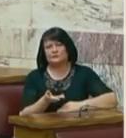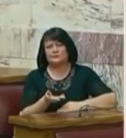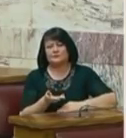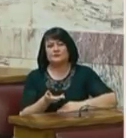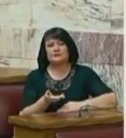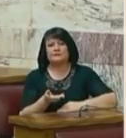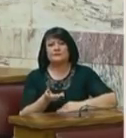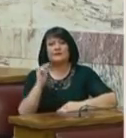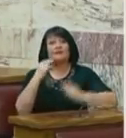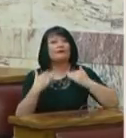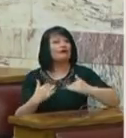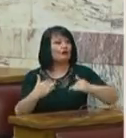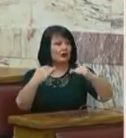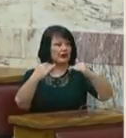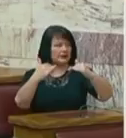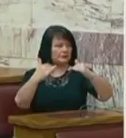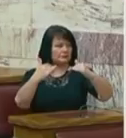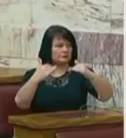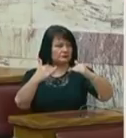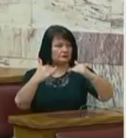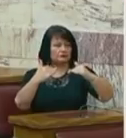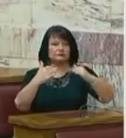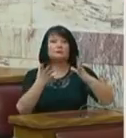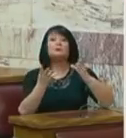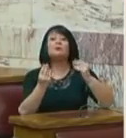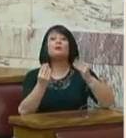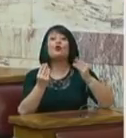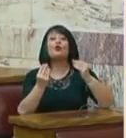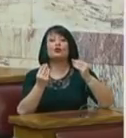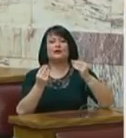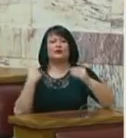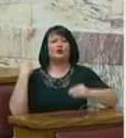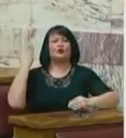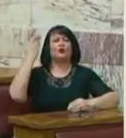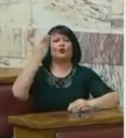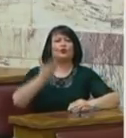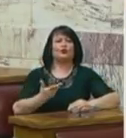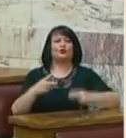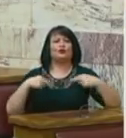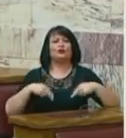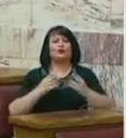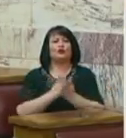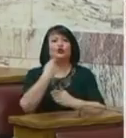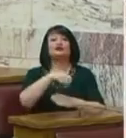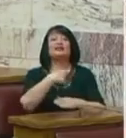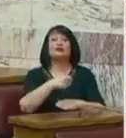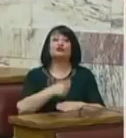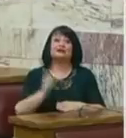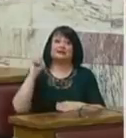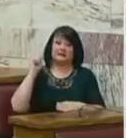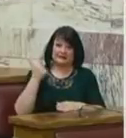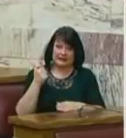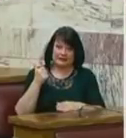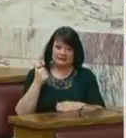διαβιβάστηκε στη Βουλή. Εδώ και αρκετό καιρό. Ο κύριος Υπουργός Δικαιοσύνης όμως χθες, παραμονές